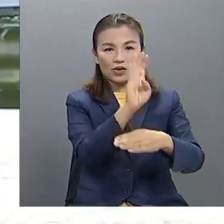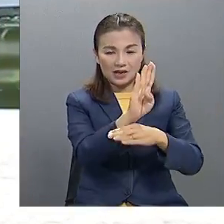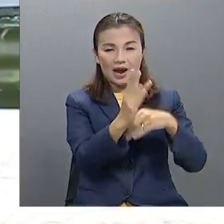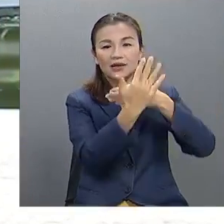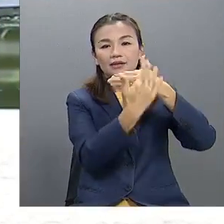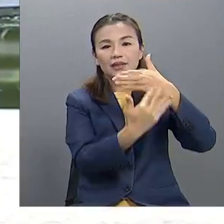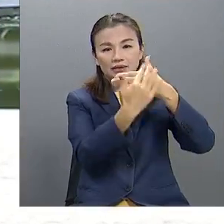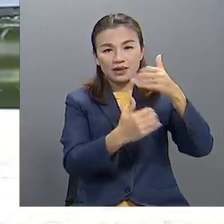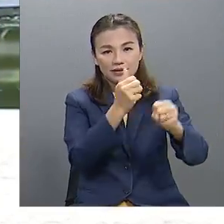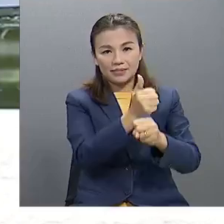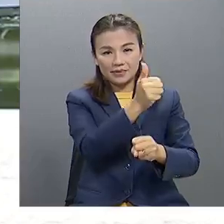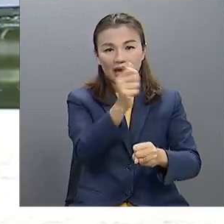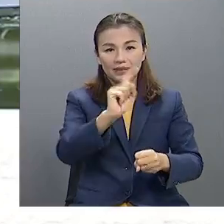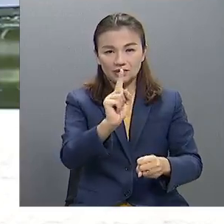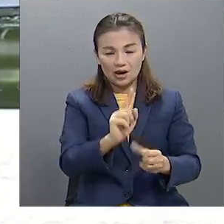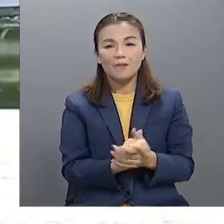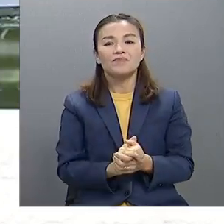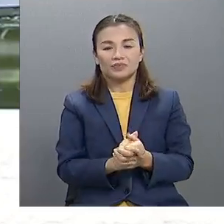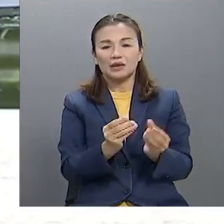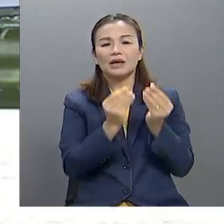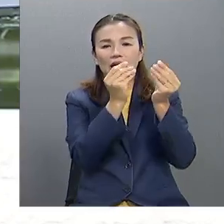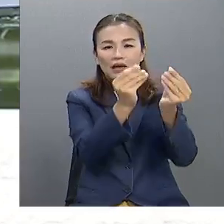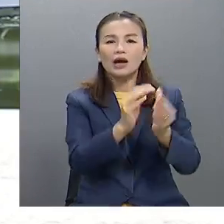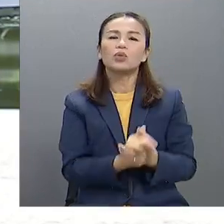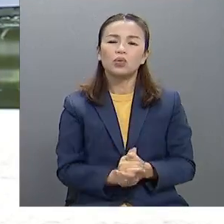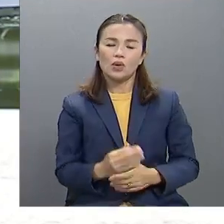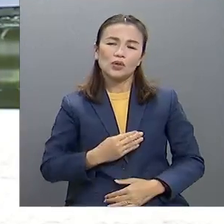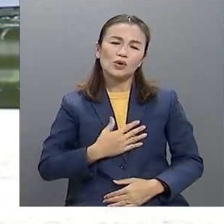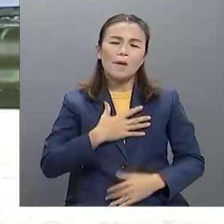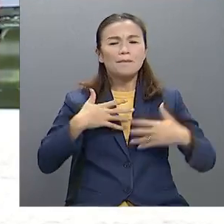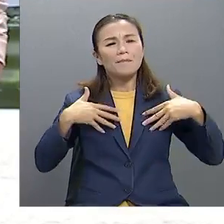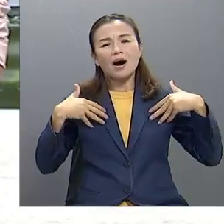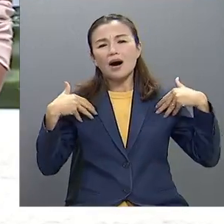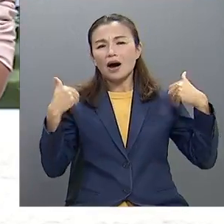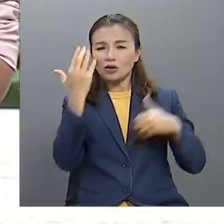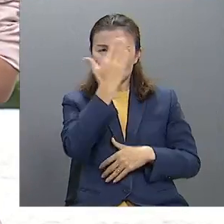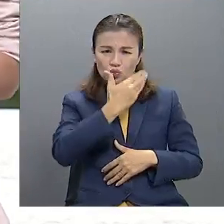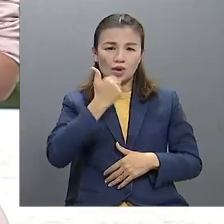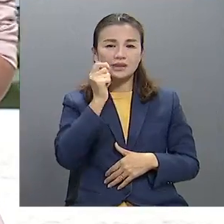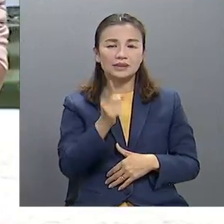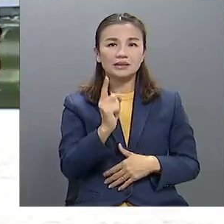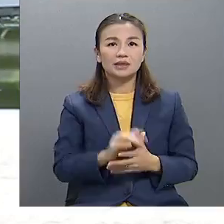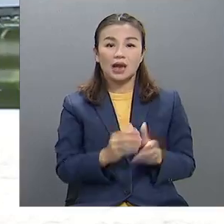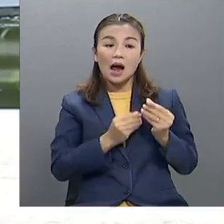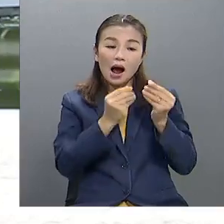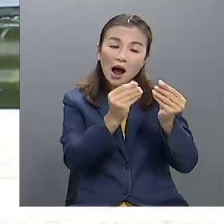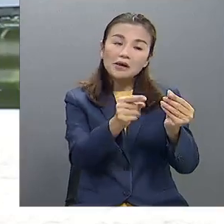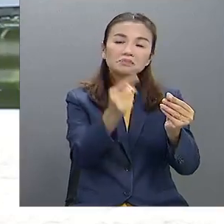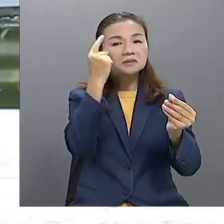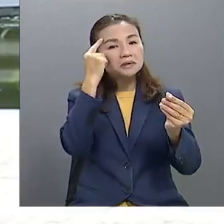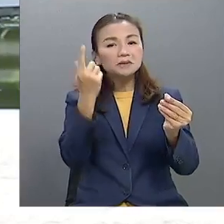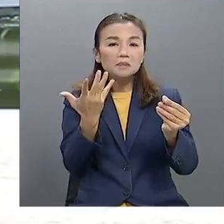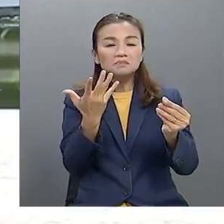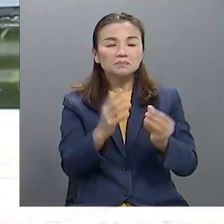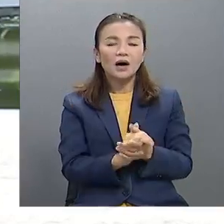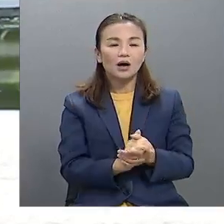ราะว่าการให้เนี่ยเป็นสิ่งที่งดงามจริงๆนะคะแล้วยิ่งให้โดยที่ไม่หวังสิ่งตอบแทนนี่ถือว่าเป็นที่สุดของการให้นะคะคุณผู้ชมน้องต๊